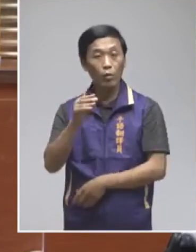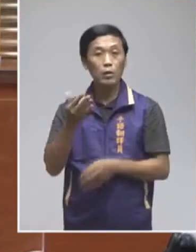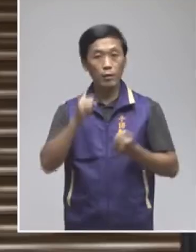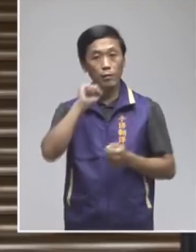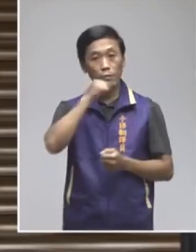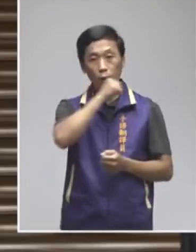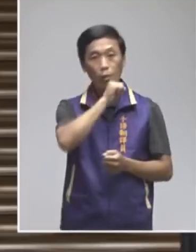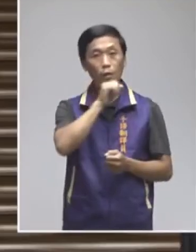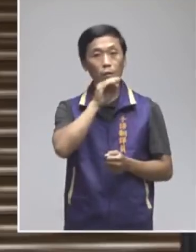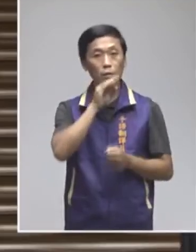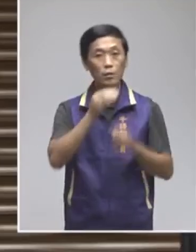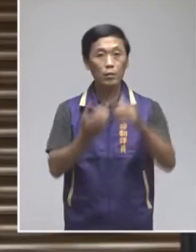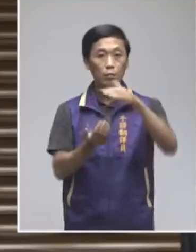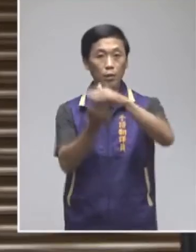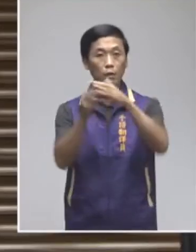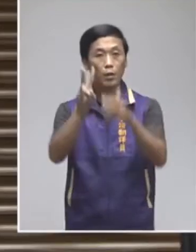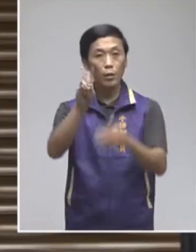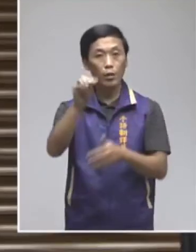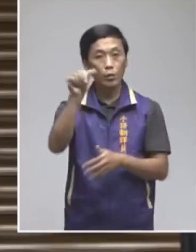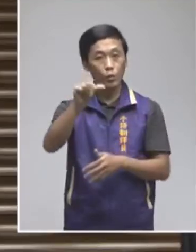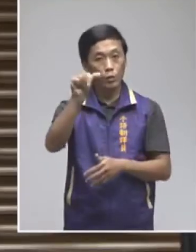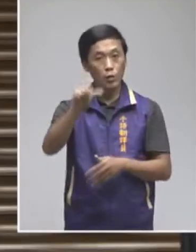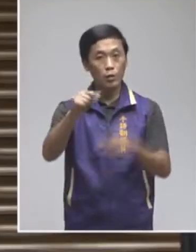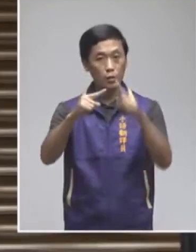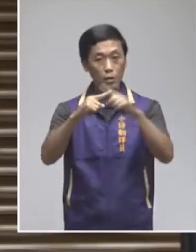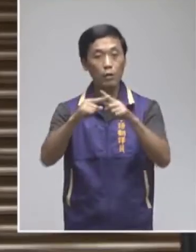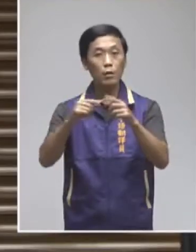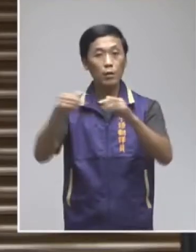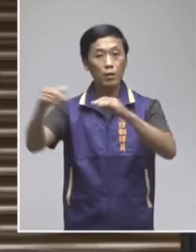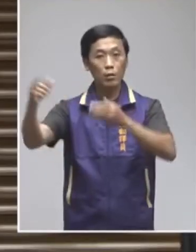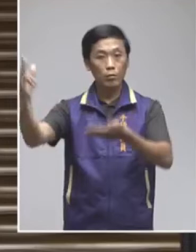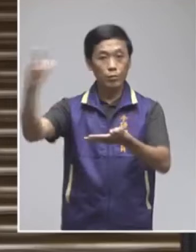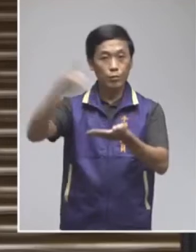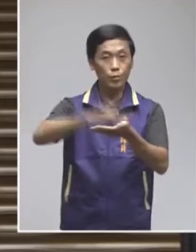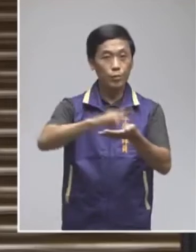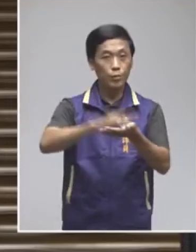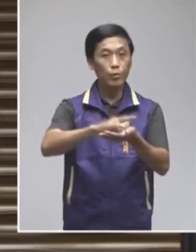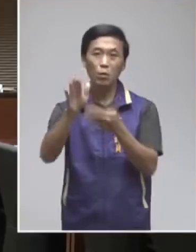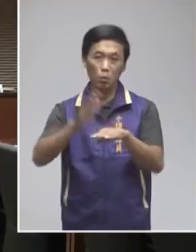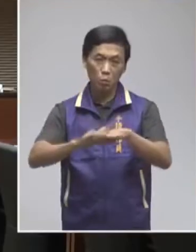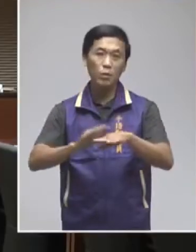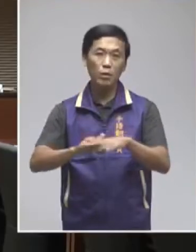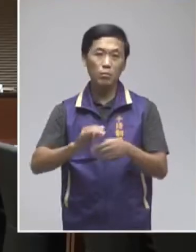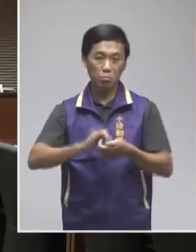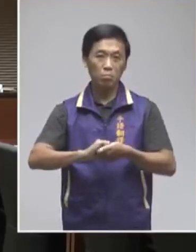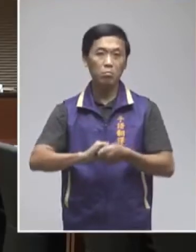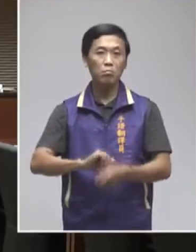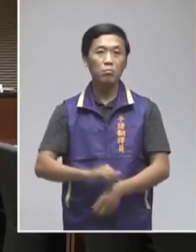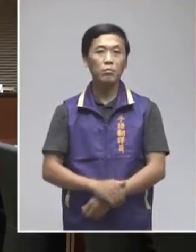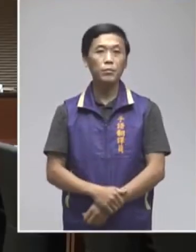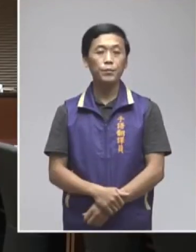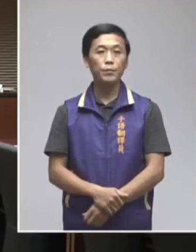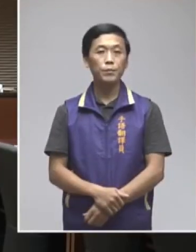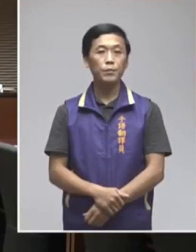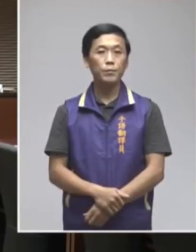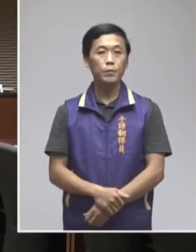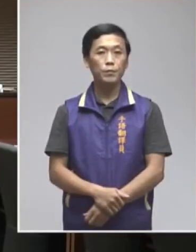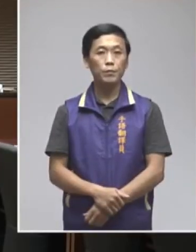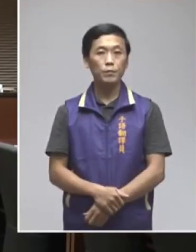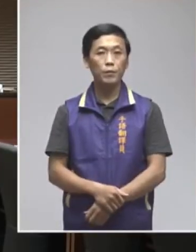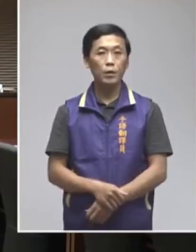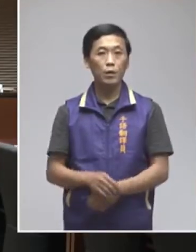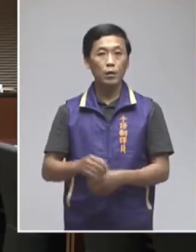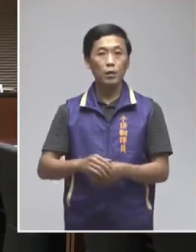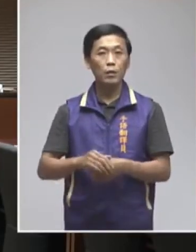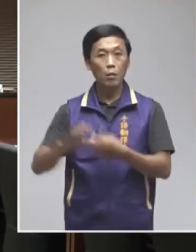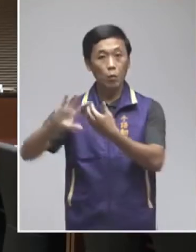港采取较为严格的采检，但是在没有基因定序之前难以判定，虽然目前国内的 PCR 并没有发现，专家